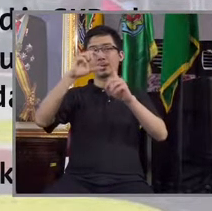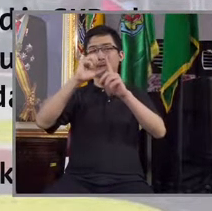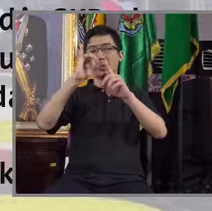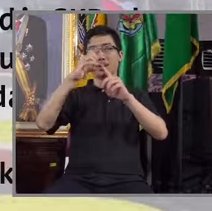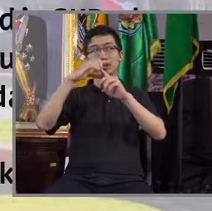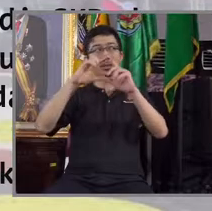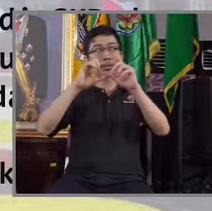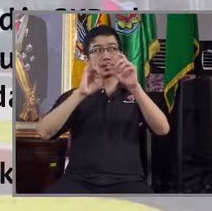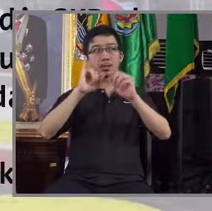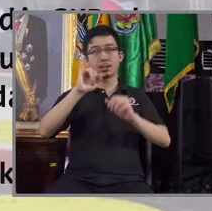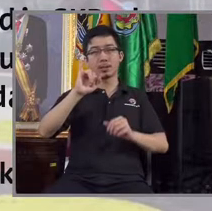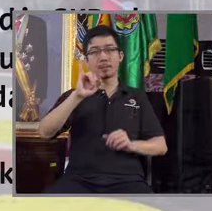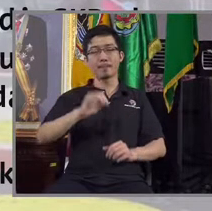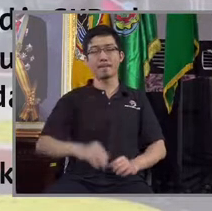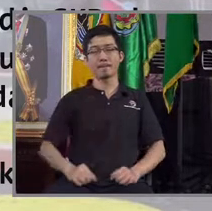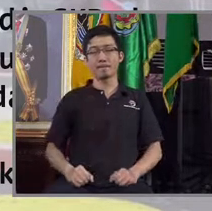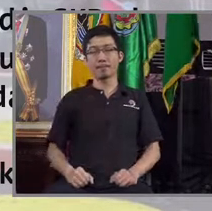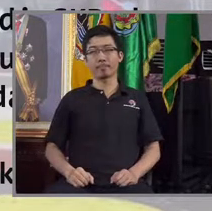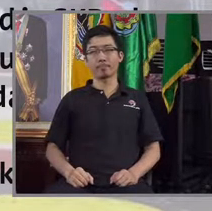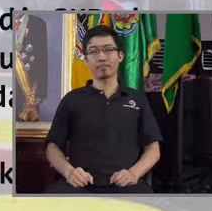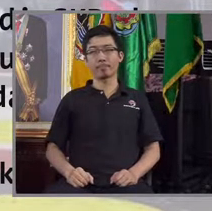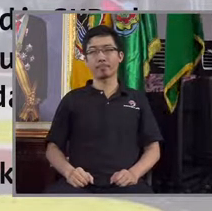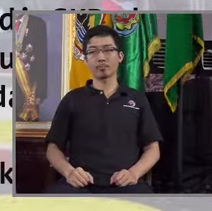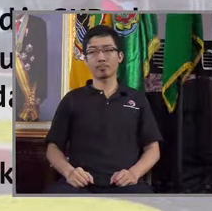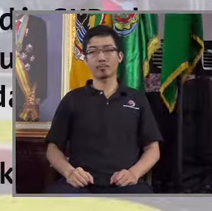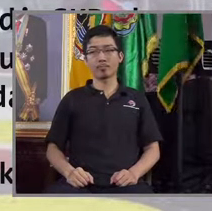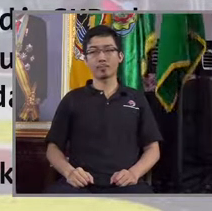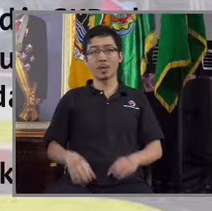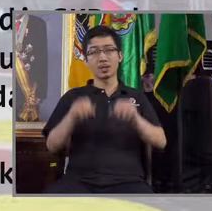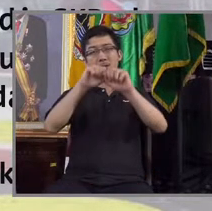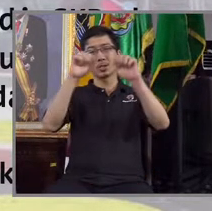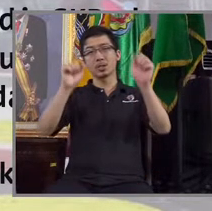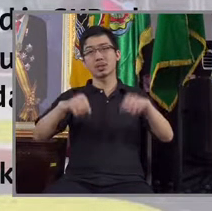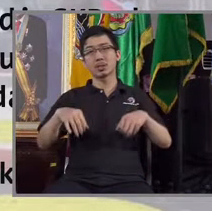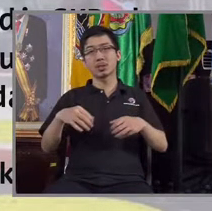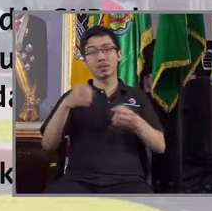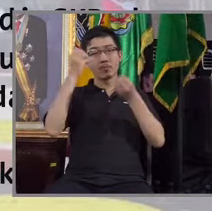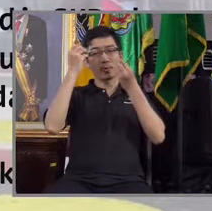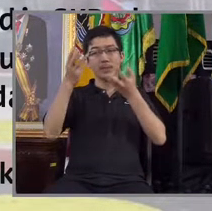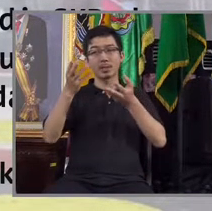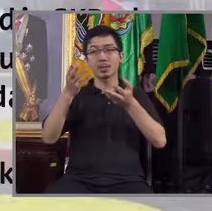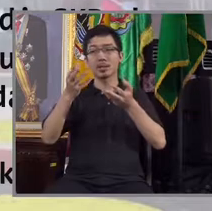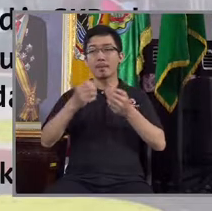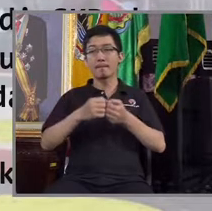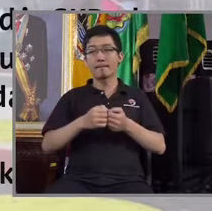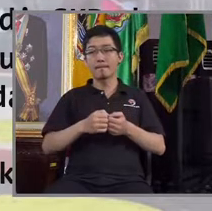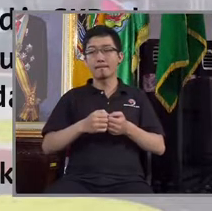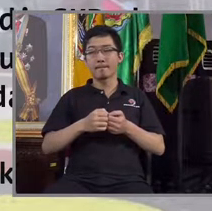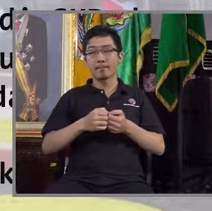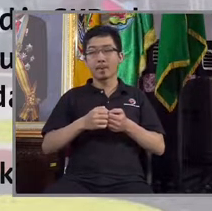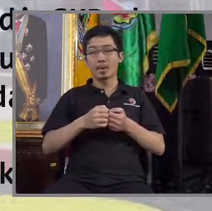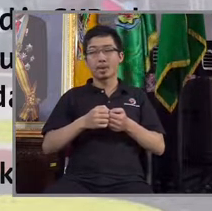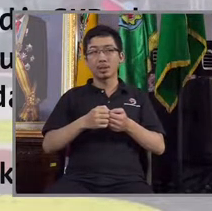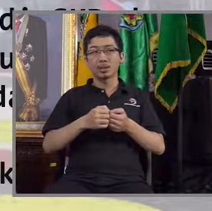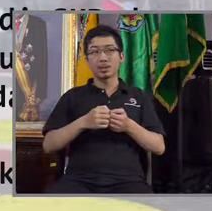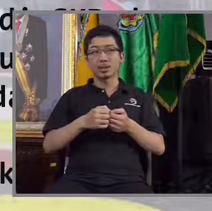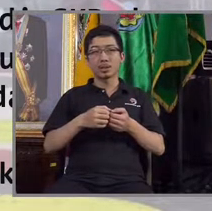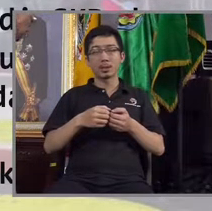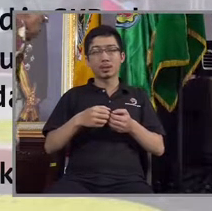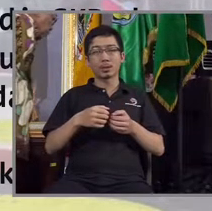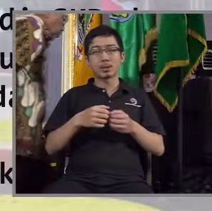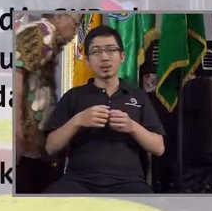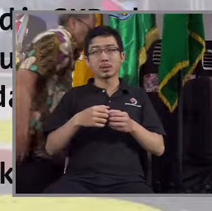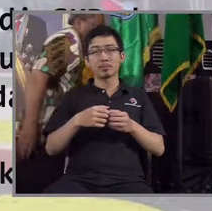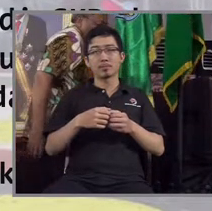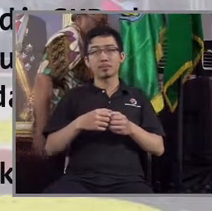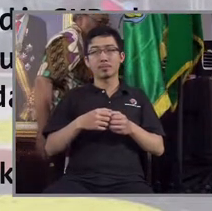inovasi yang pertama adalah konsekolah, sistem informasi kondisi sarpras sekolah, sarana dan prasarana